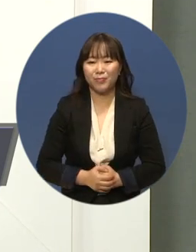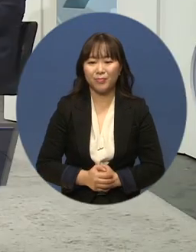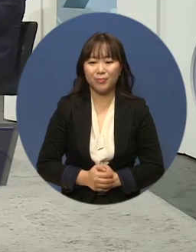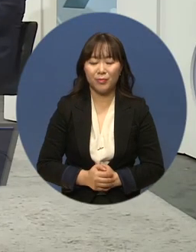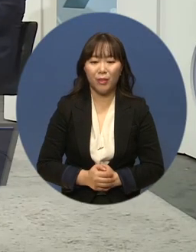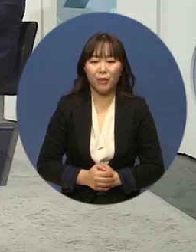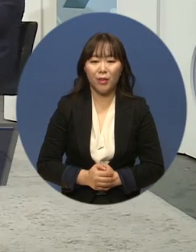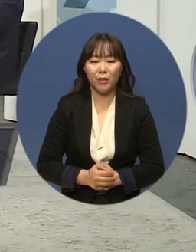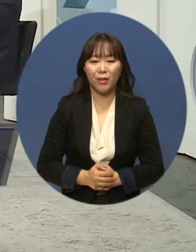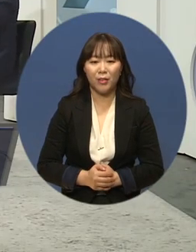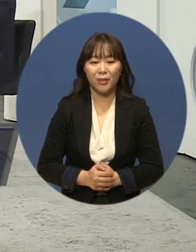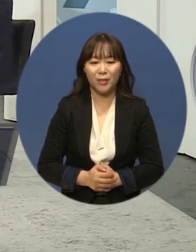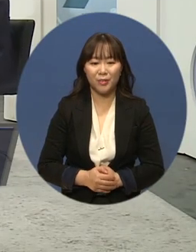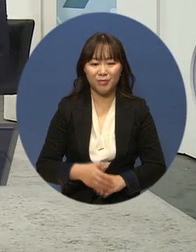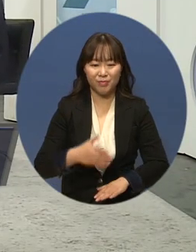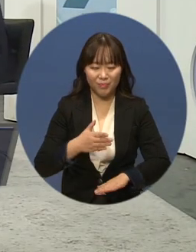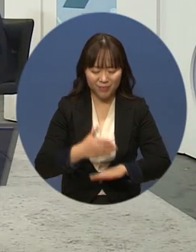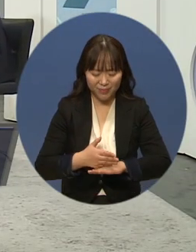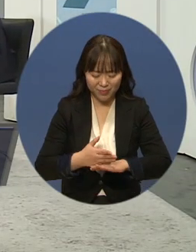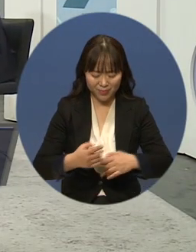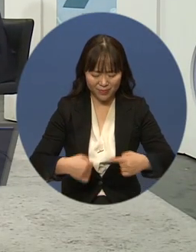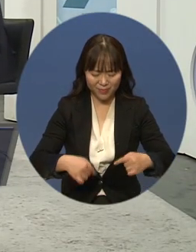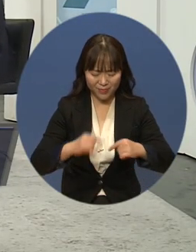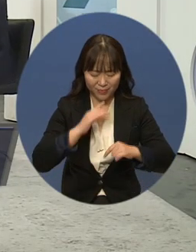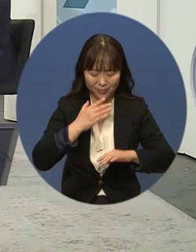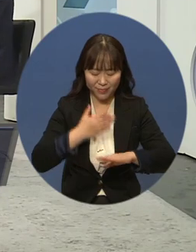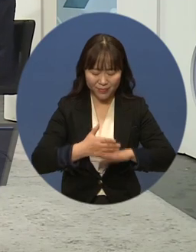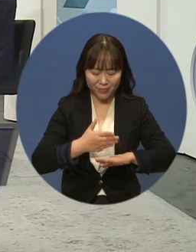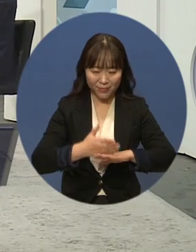해봅니다. 고맙습니다. 이렇게 나오셔서. 고맙습니다.